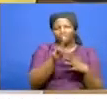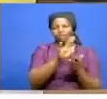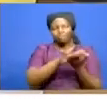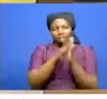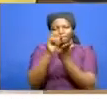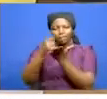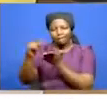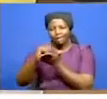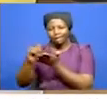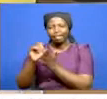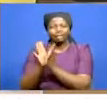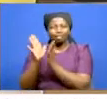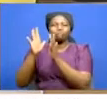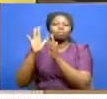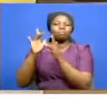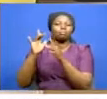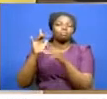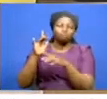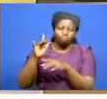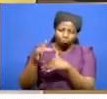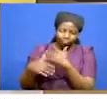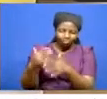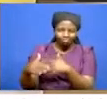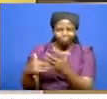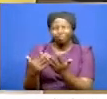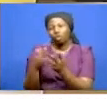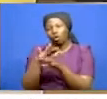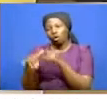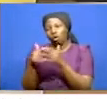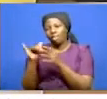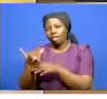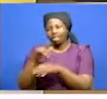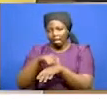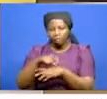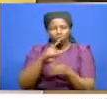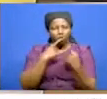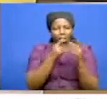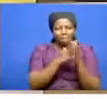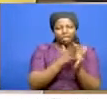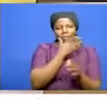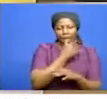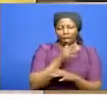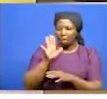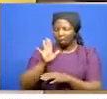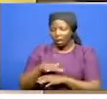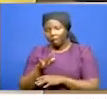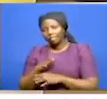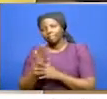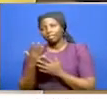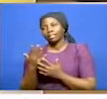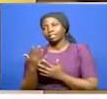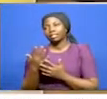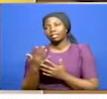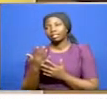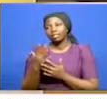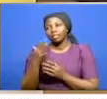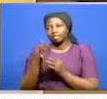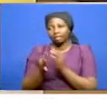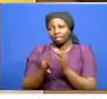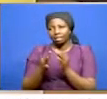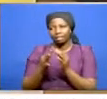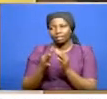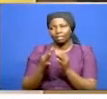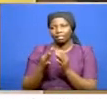wakati alianza yeye mwenyewe kuomba rais, aliongea na wazee, akaongea na wamama, jambo lenye kama kijana wa Ukambani anataka kufanya, na